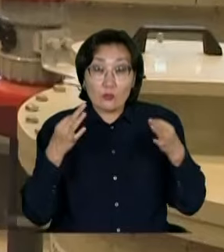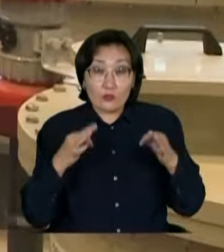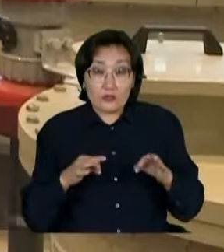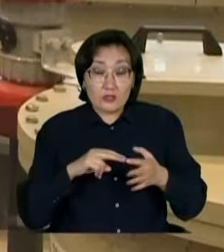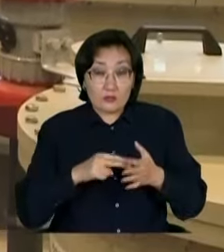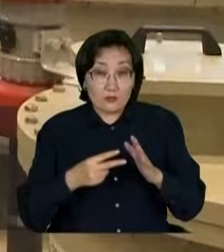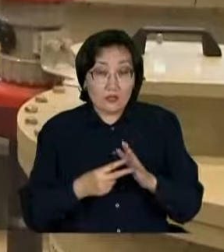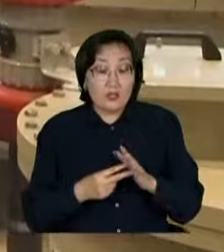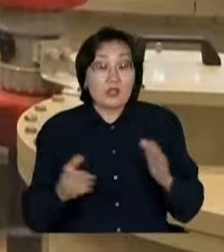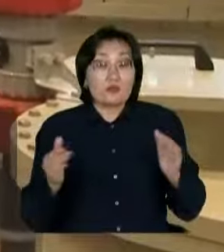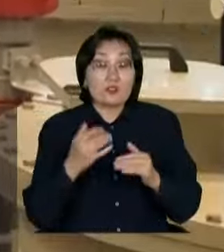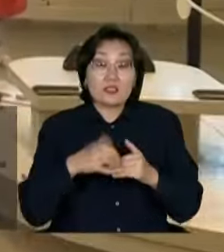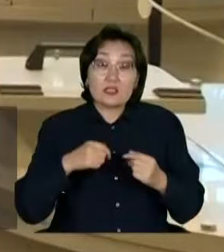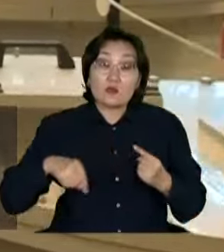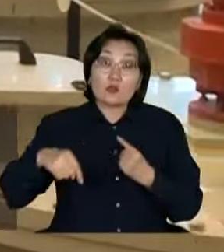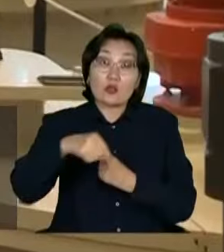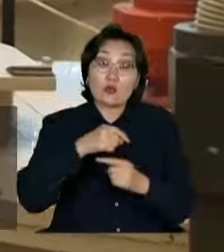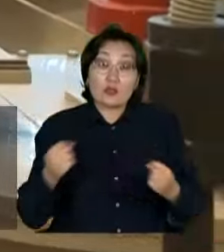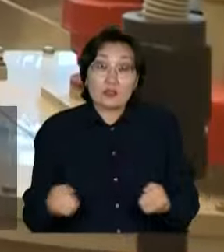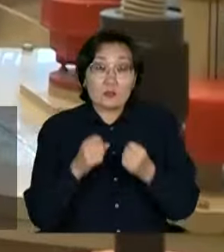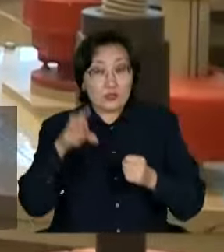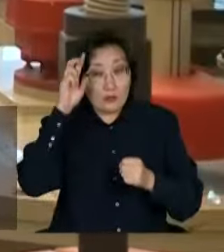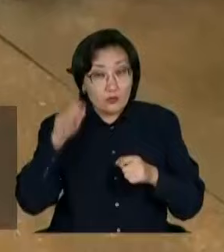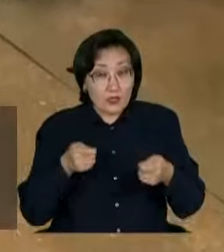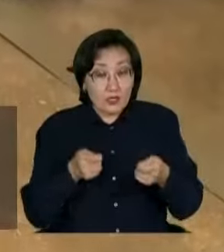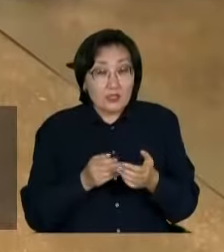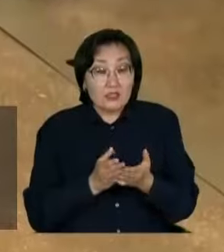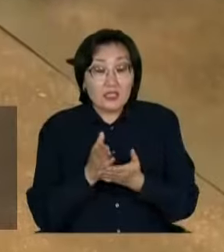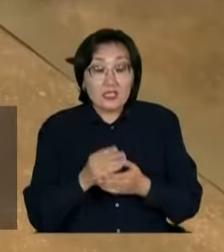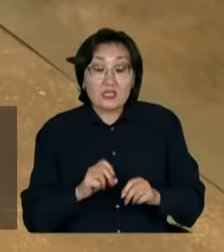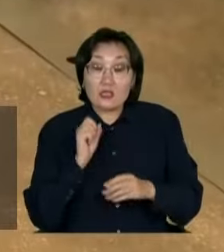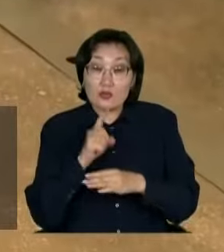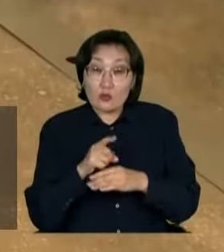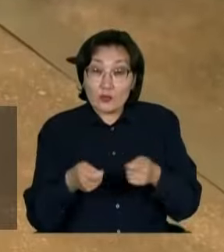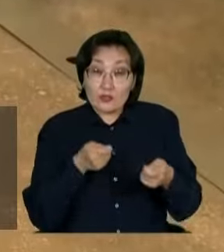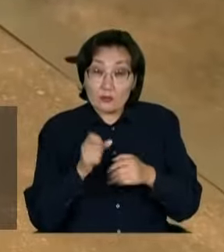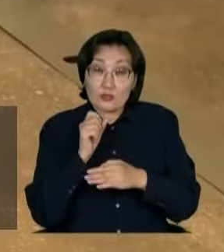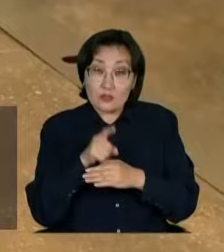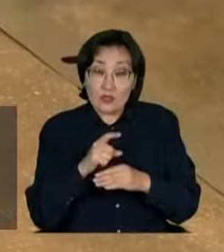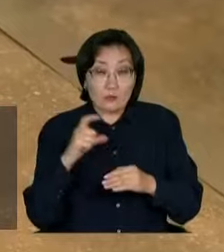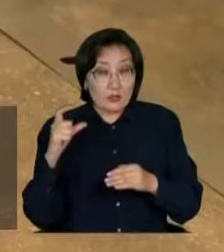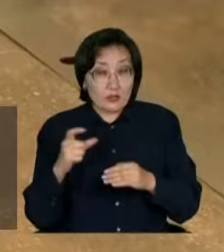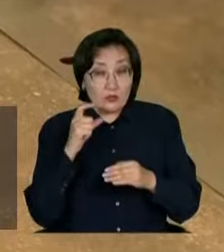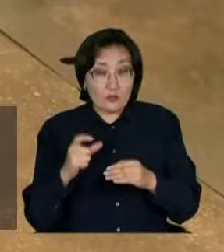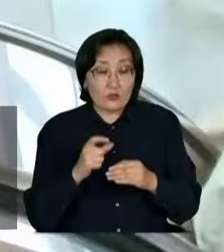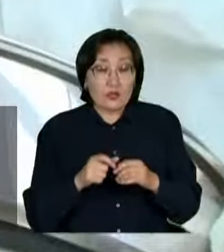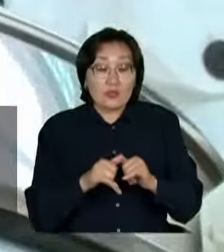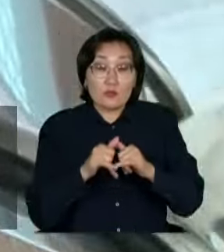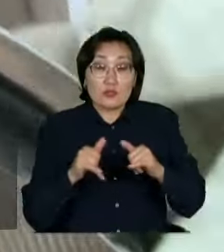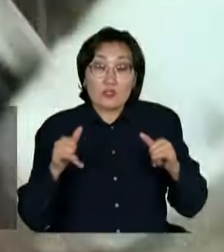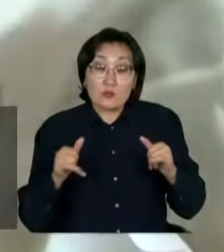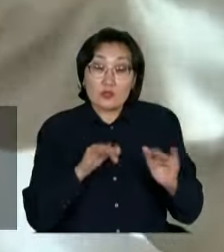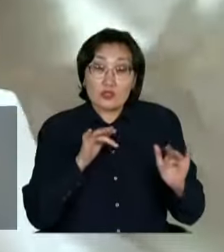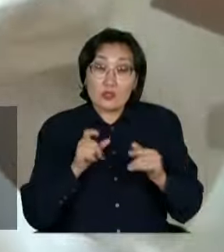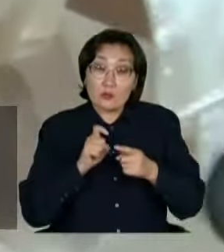көзделген. Елдегі шағын және орта кәсіпкерлікті қолдау мемлекет басшысының тікелей тапсырмасы. Президент пәрменімен экономиканы ырықтандыру жөніндегі